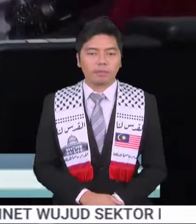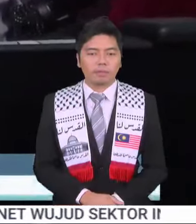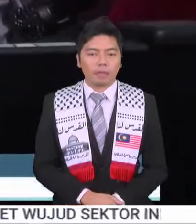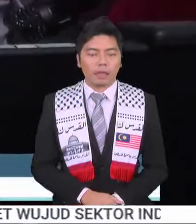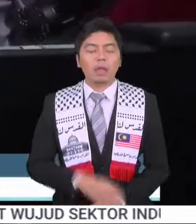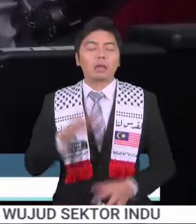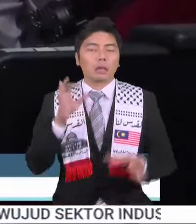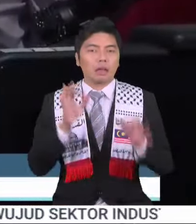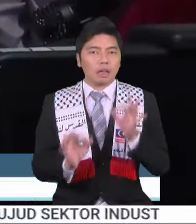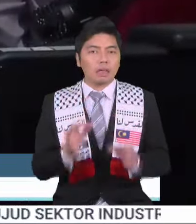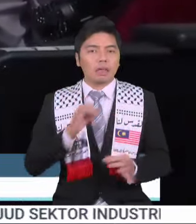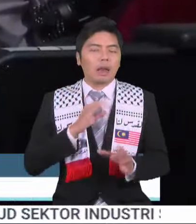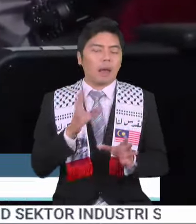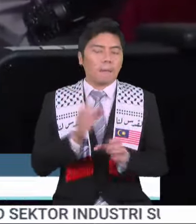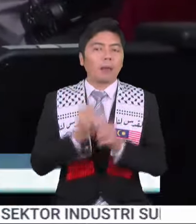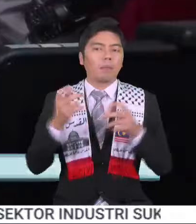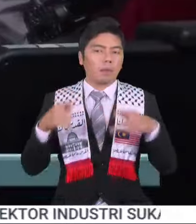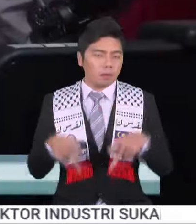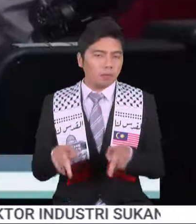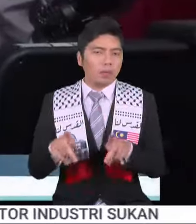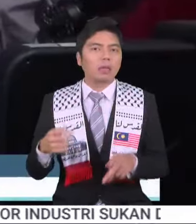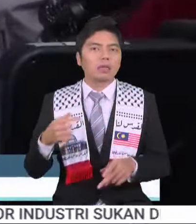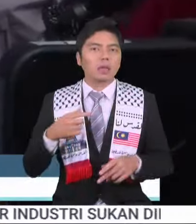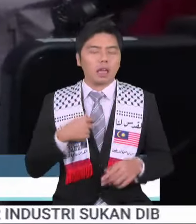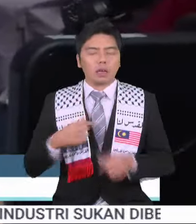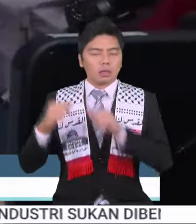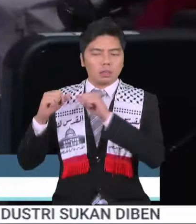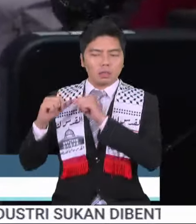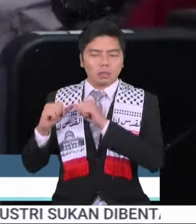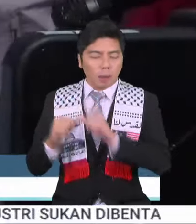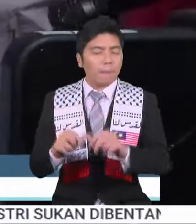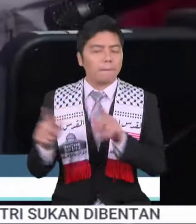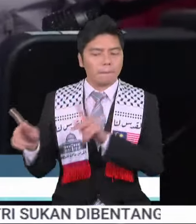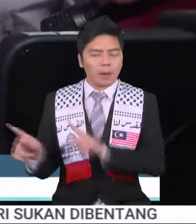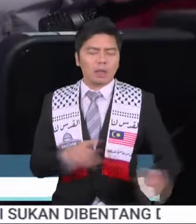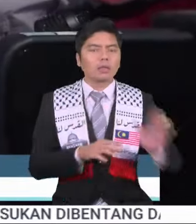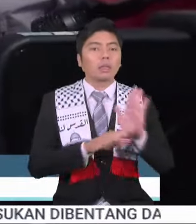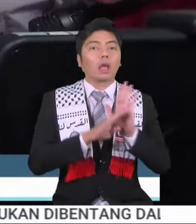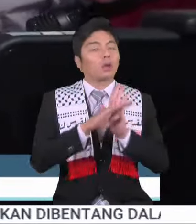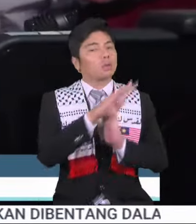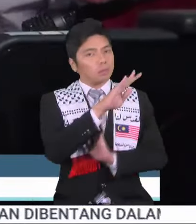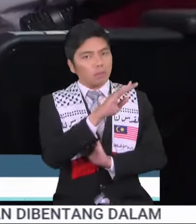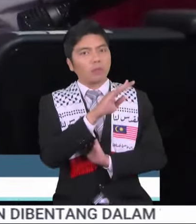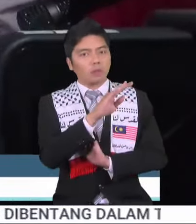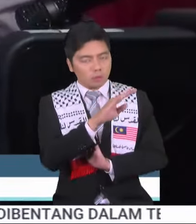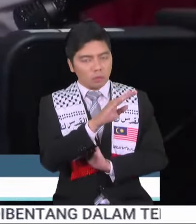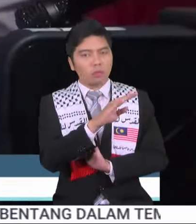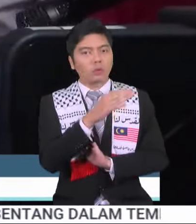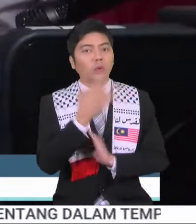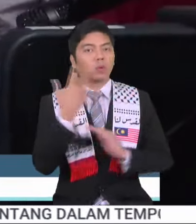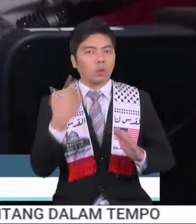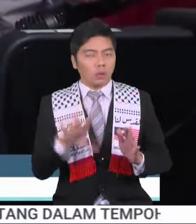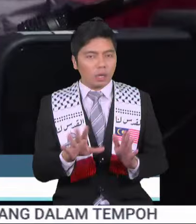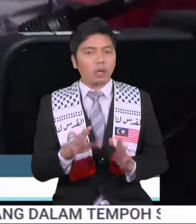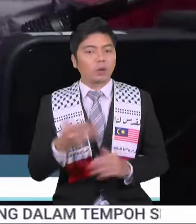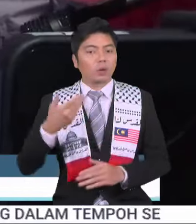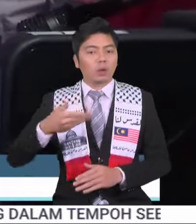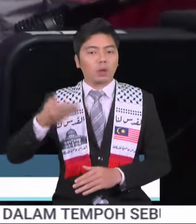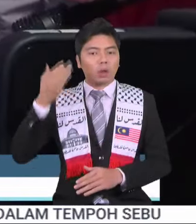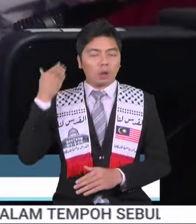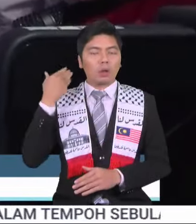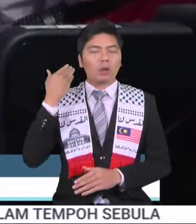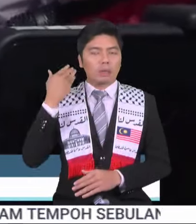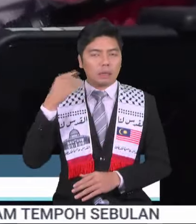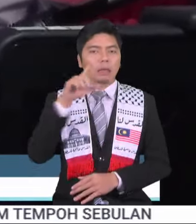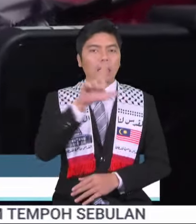Jika diberi peluang, saya akan meneruskan perancangan pembangunan dan agenda yang diaturkan oleh mendiang saudari Lee